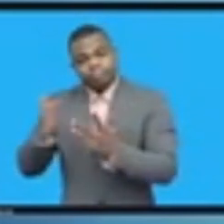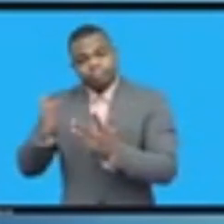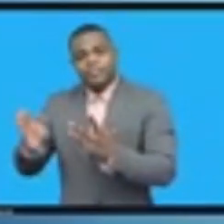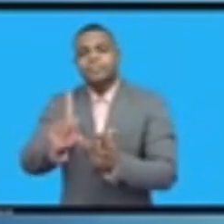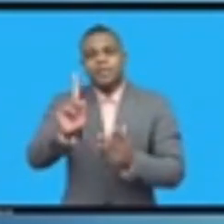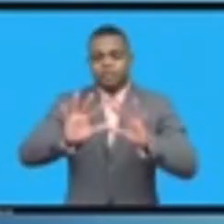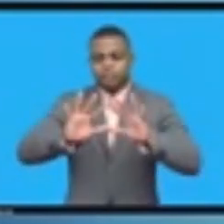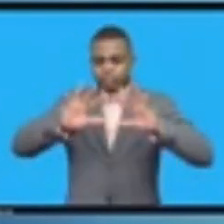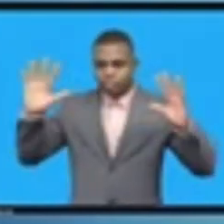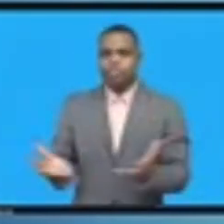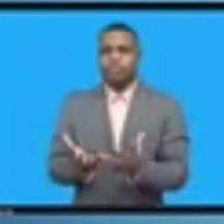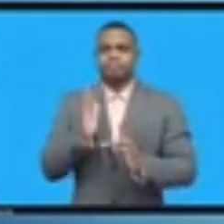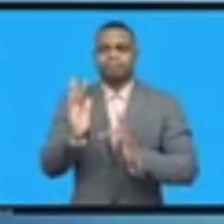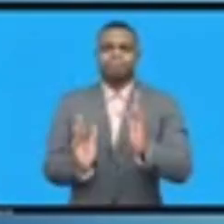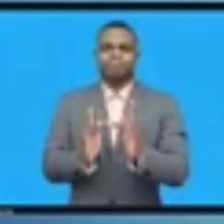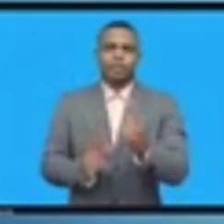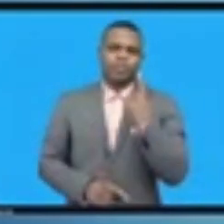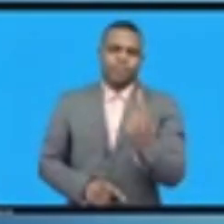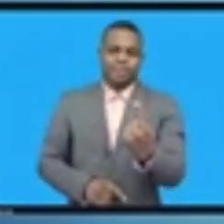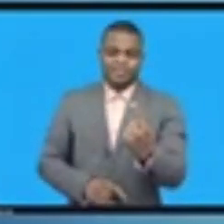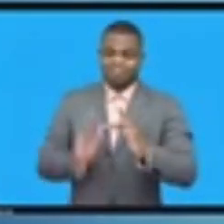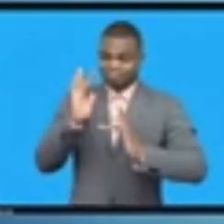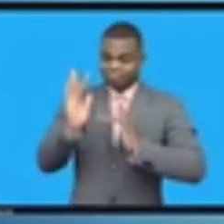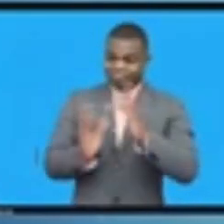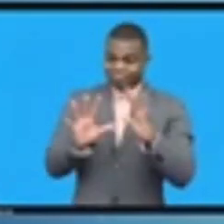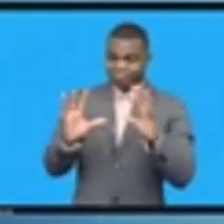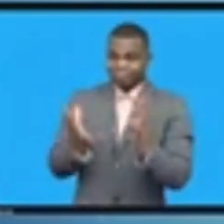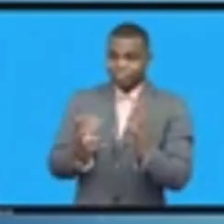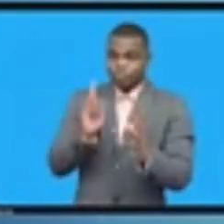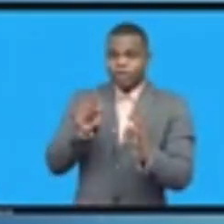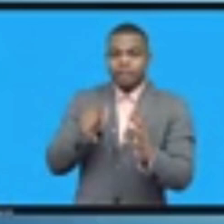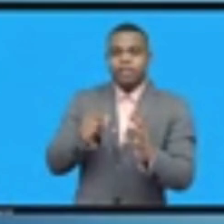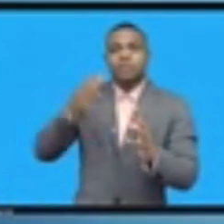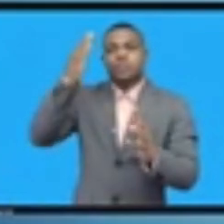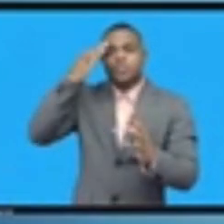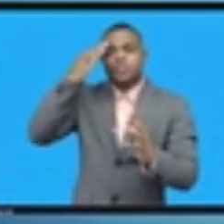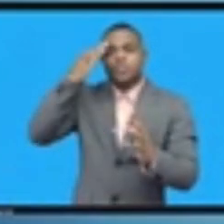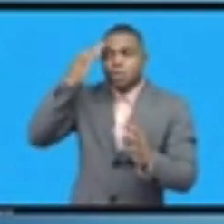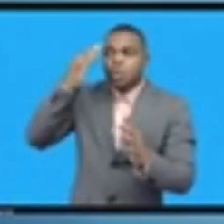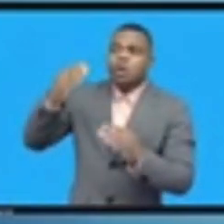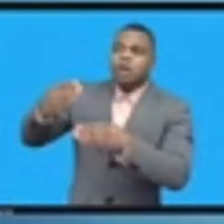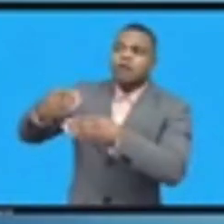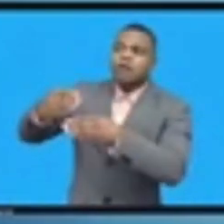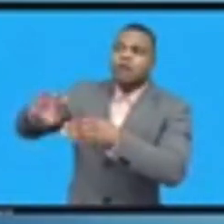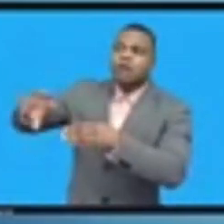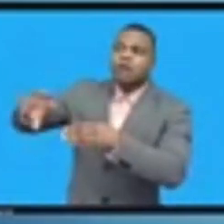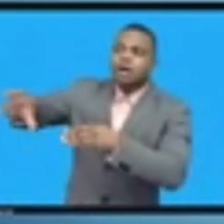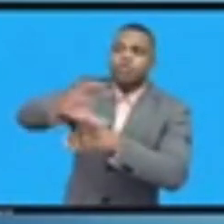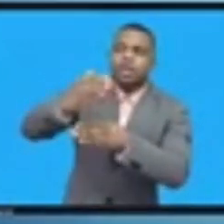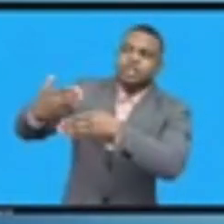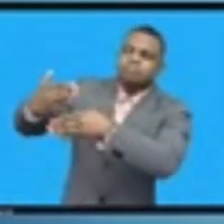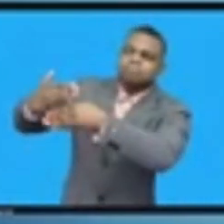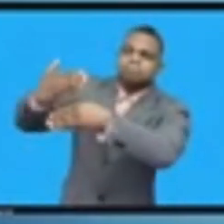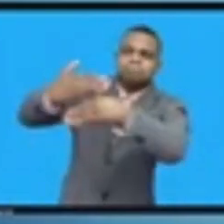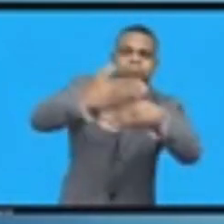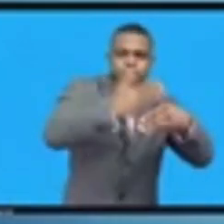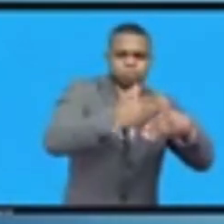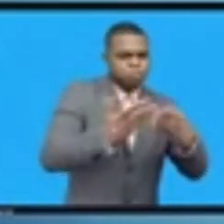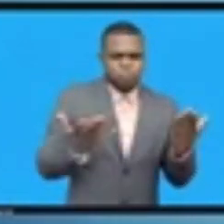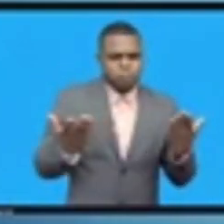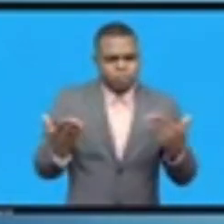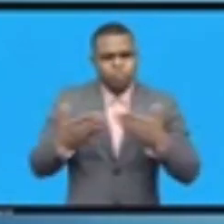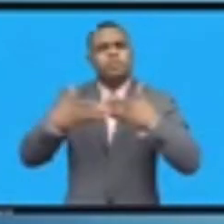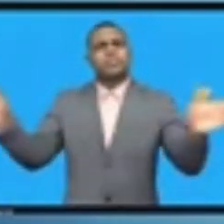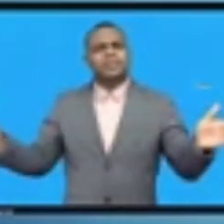府可以对它加以控制。我们看到有人做了尝